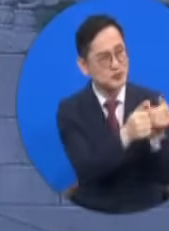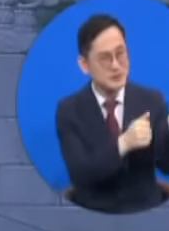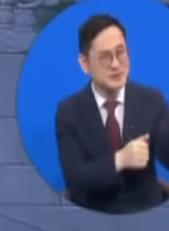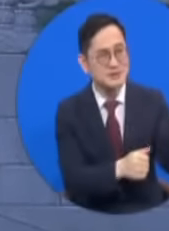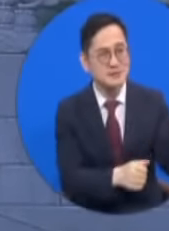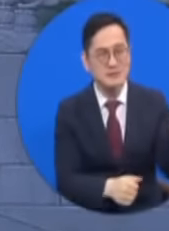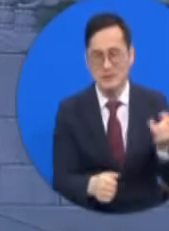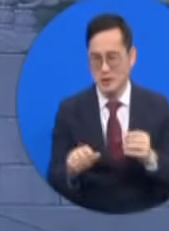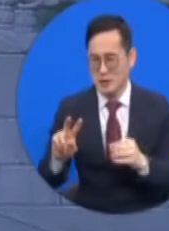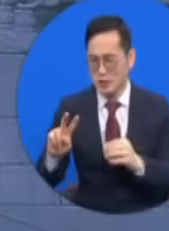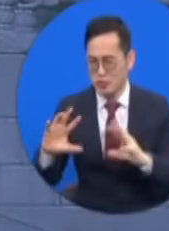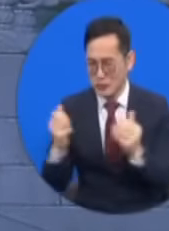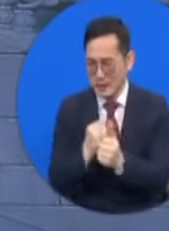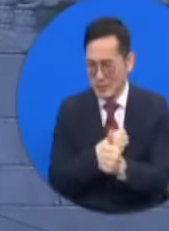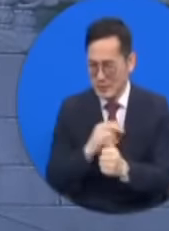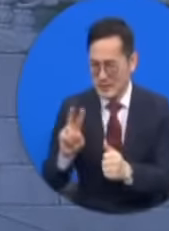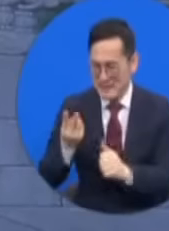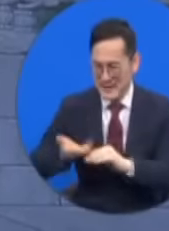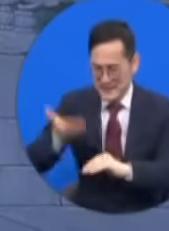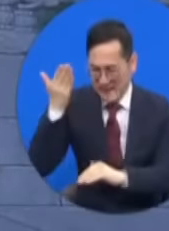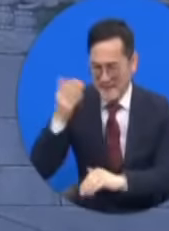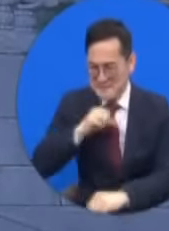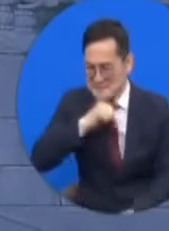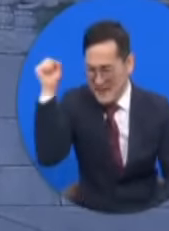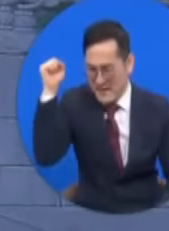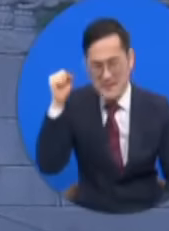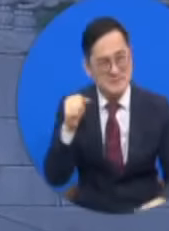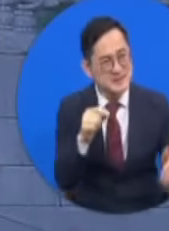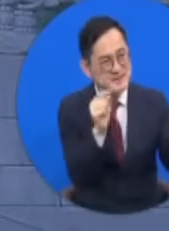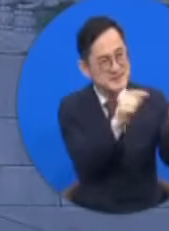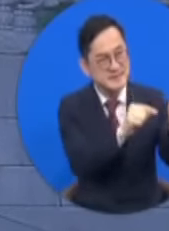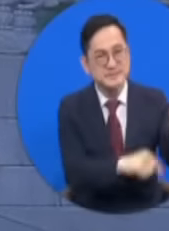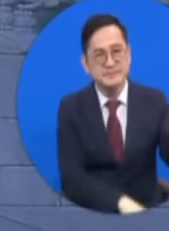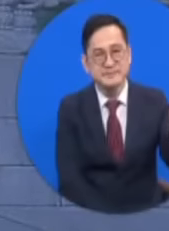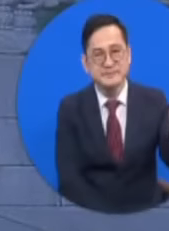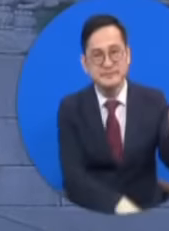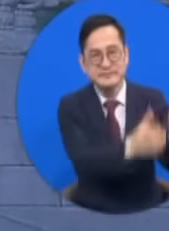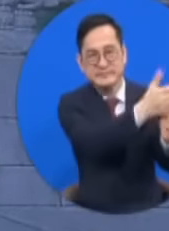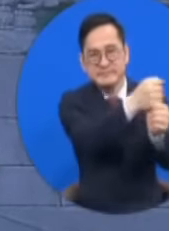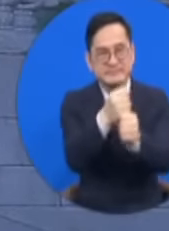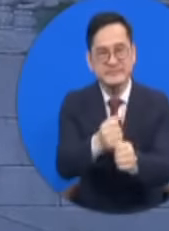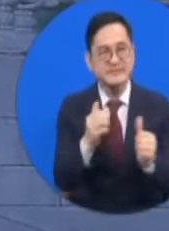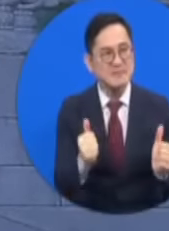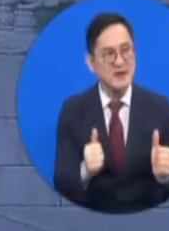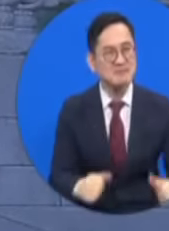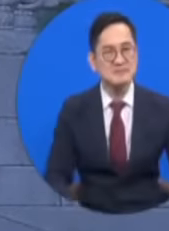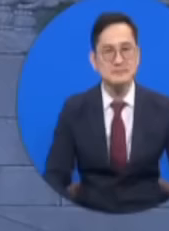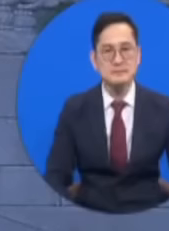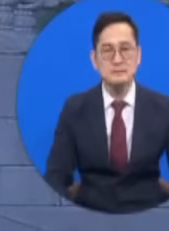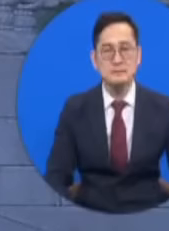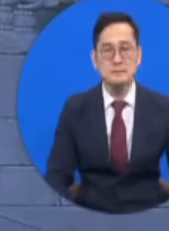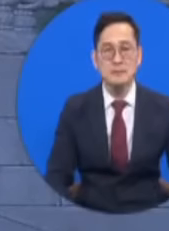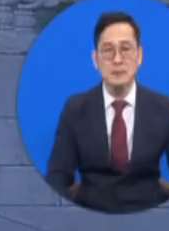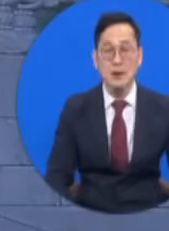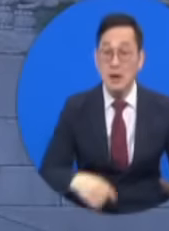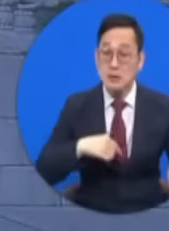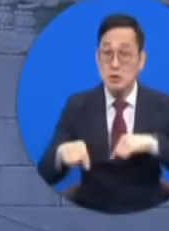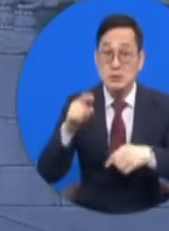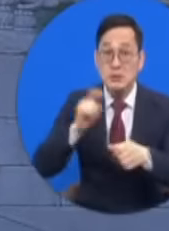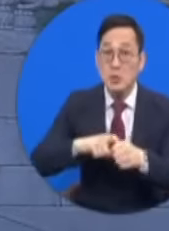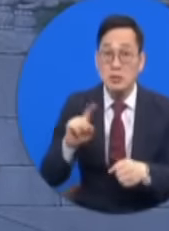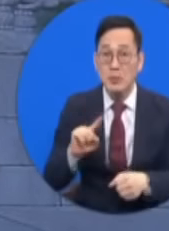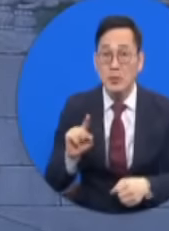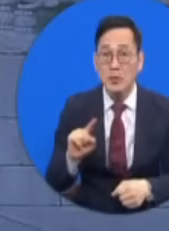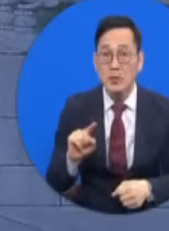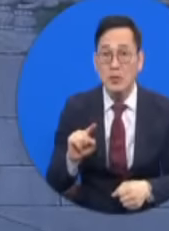셈과 다름없습니다. 과연 우리 정치가 정치를 하려는 목적이 누군가를 감옥에 넣기 위해서 혹은